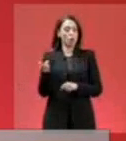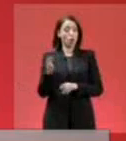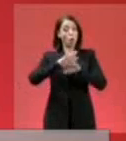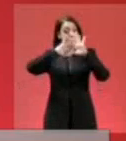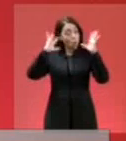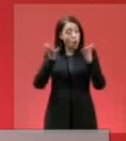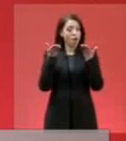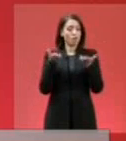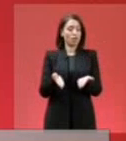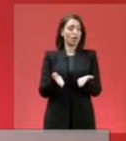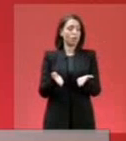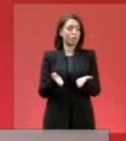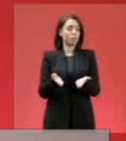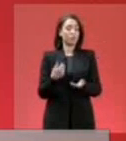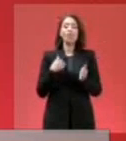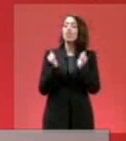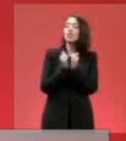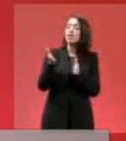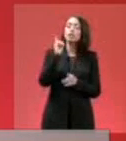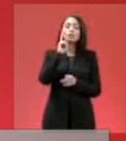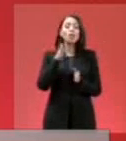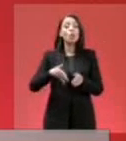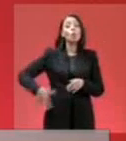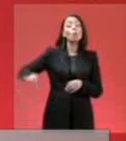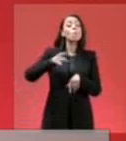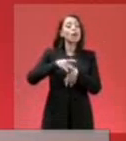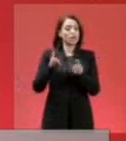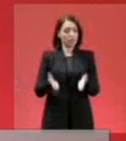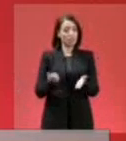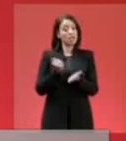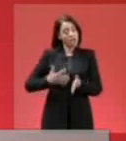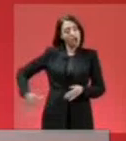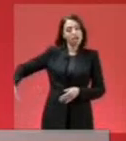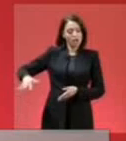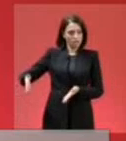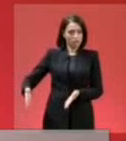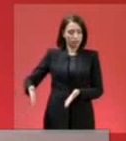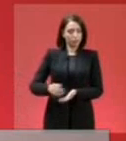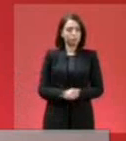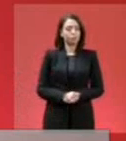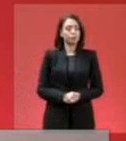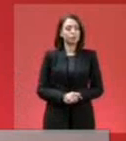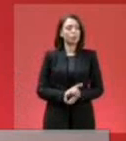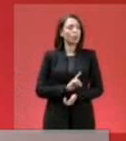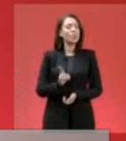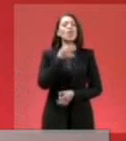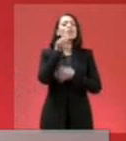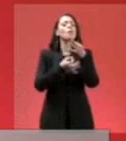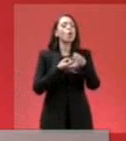όμως, φίλες και φίλοι της Πάτρας και της Αχαΐας, δεν θα σας